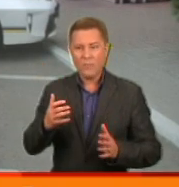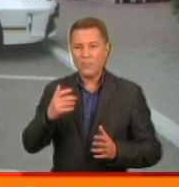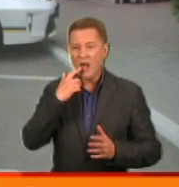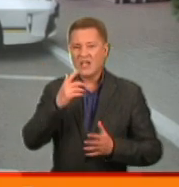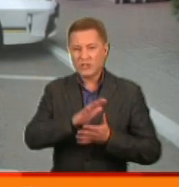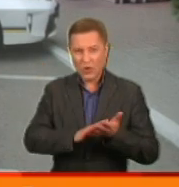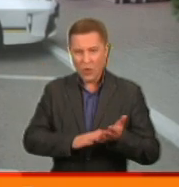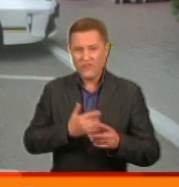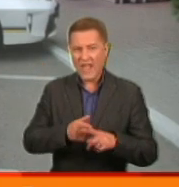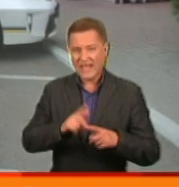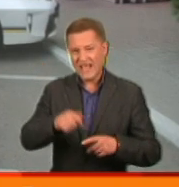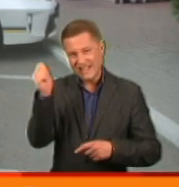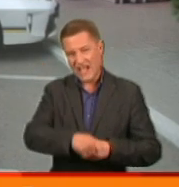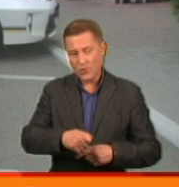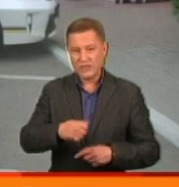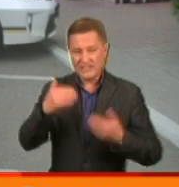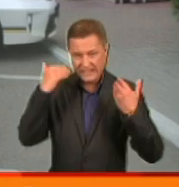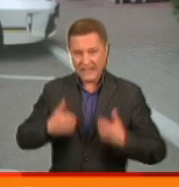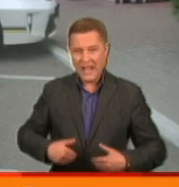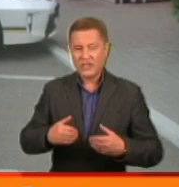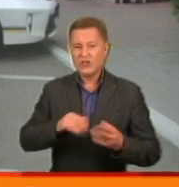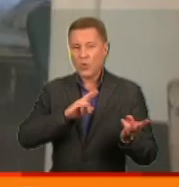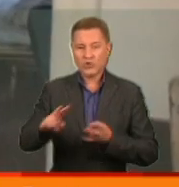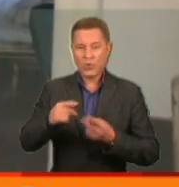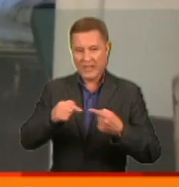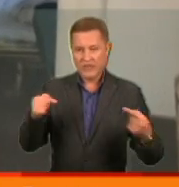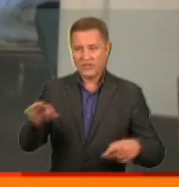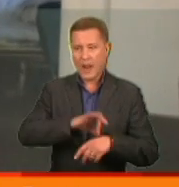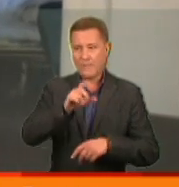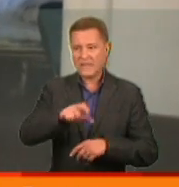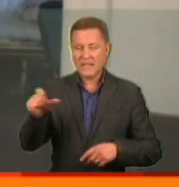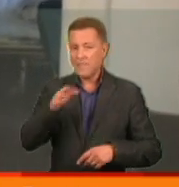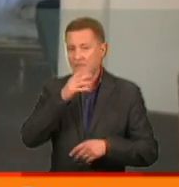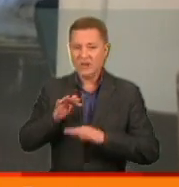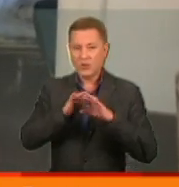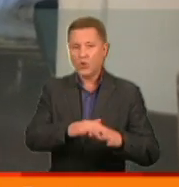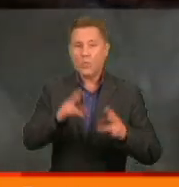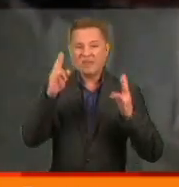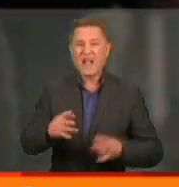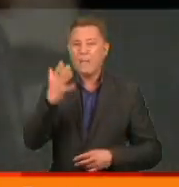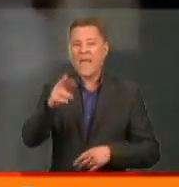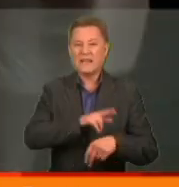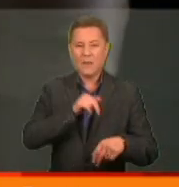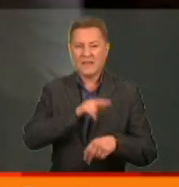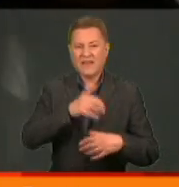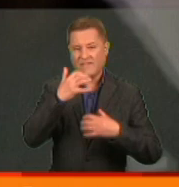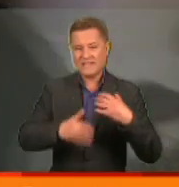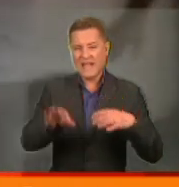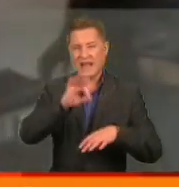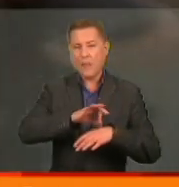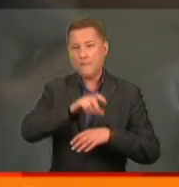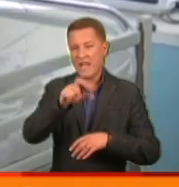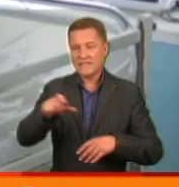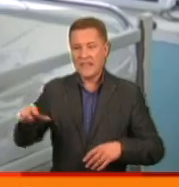він наносив тілесні ушкодження іншим пацієнтам. Під час штурму постраждало 5 поліціянтів, серед